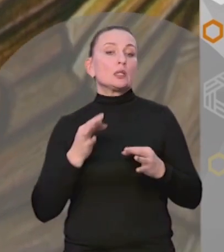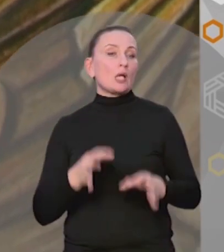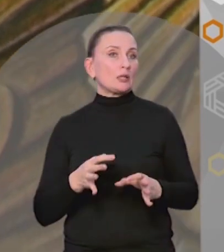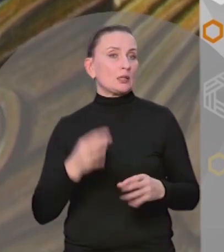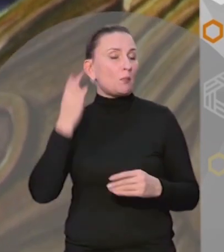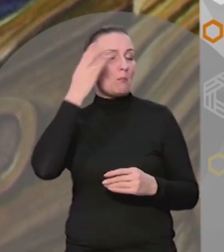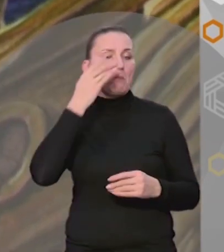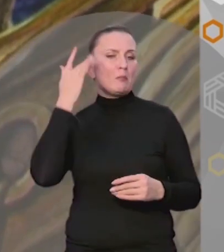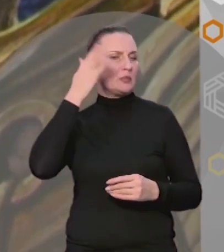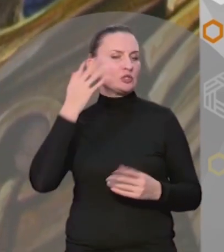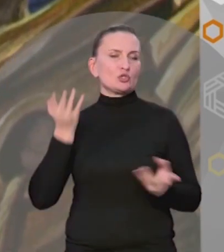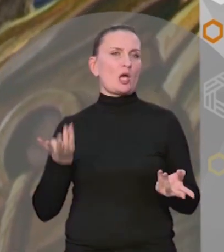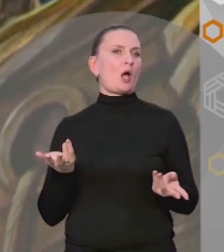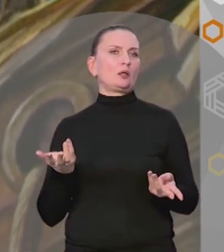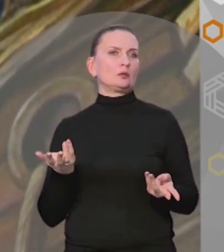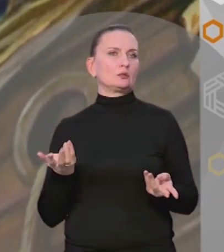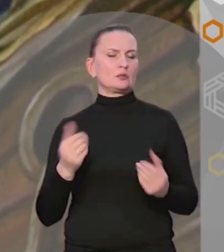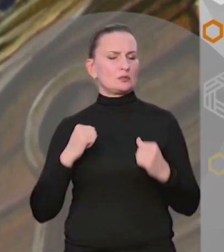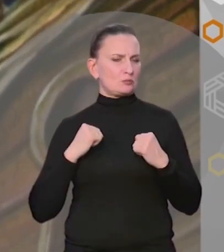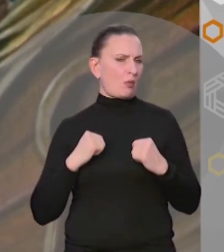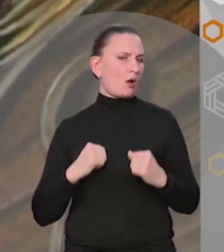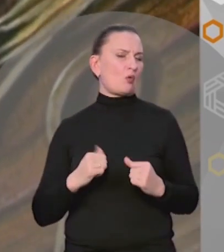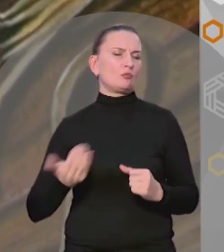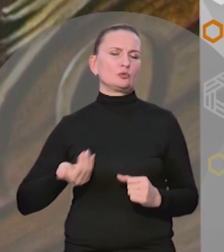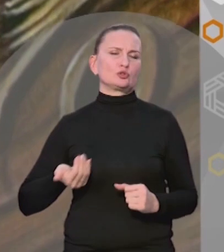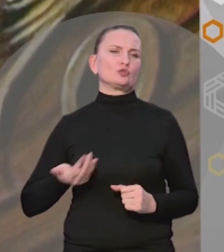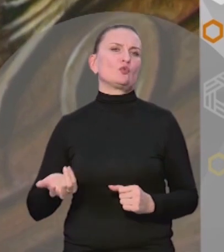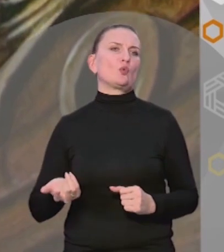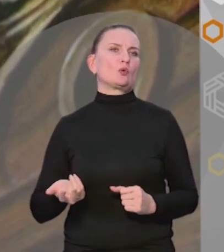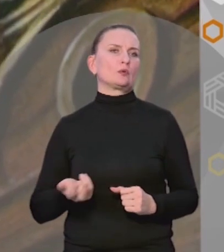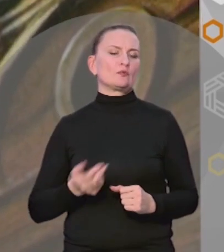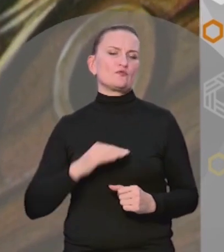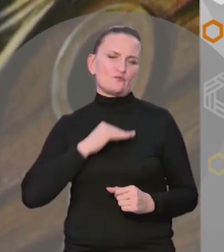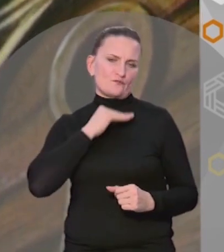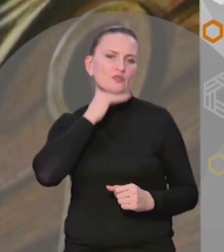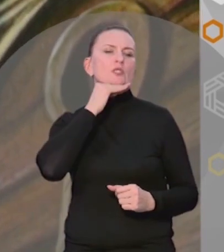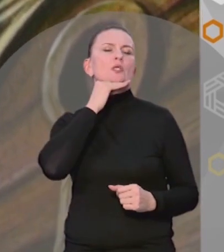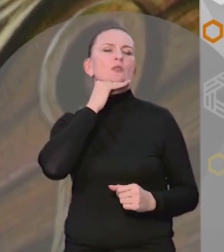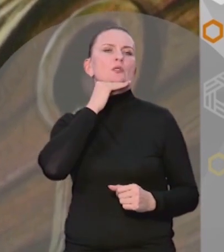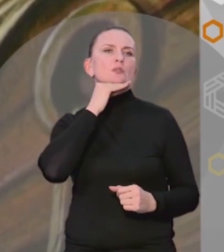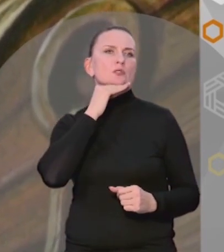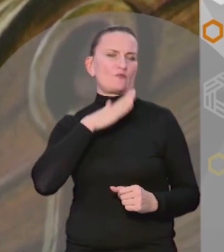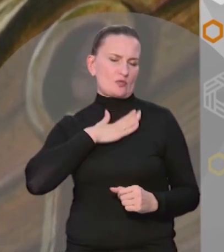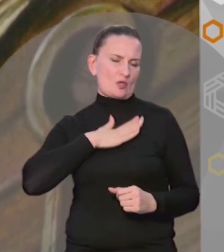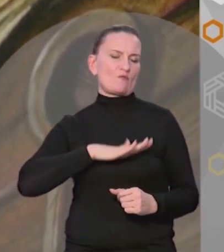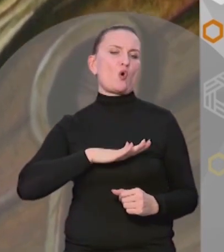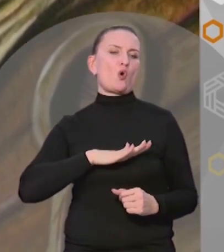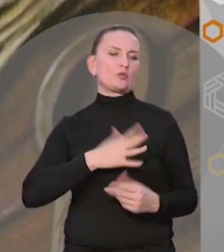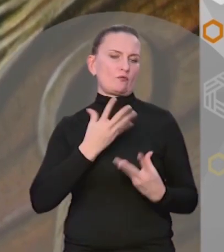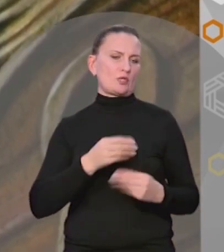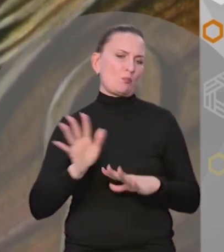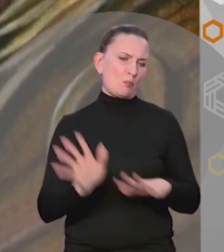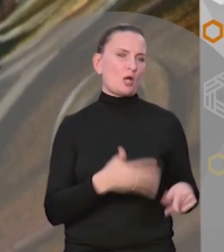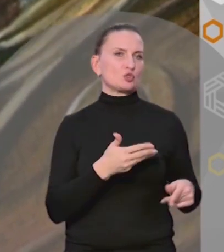Никаких мечтаний. Спокойно живу, в сытости, в довольстве.